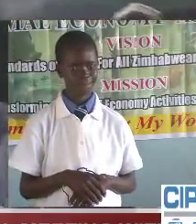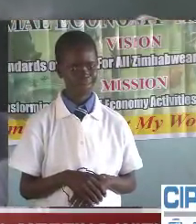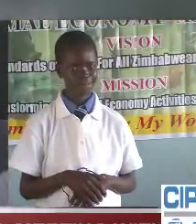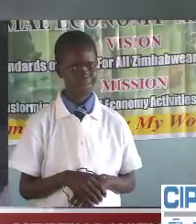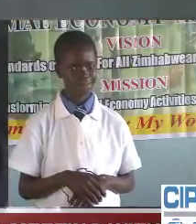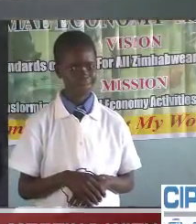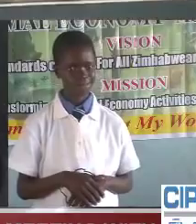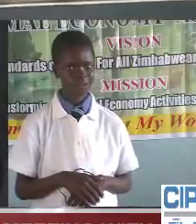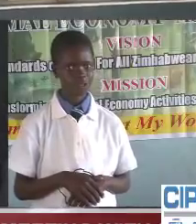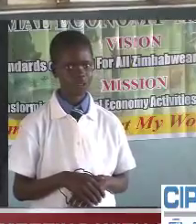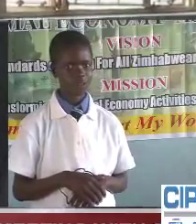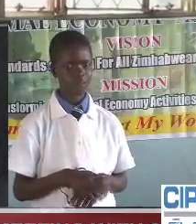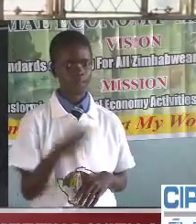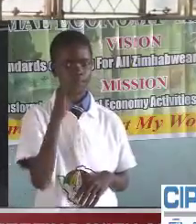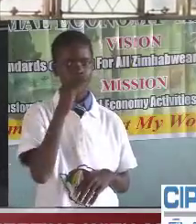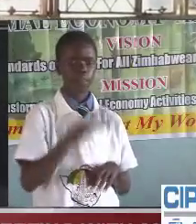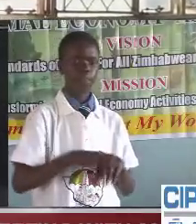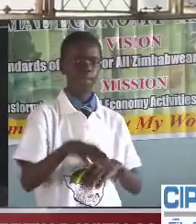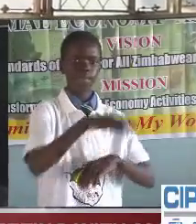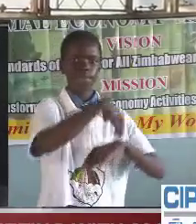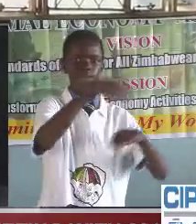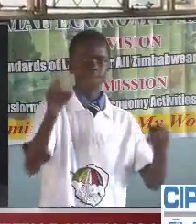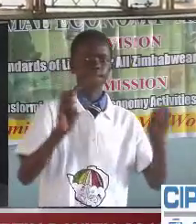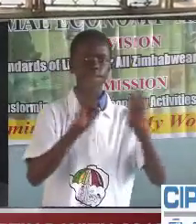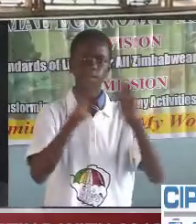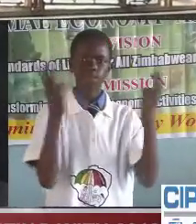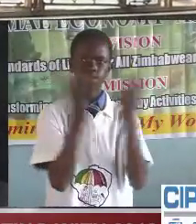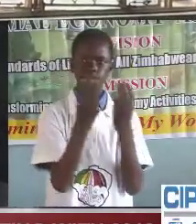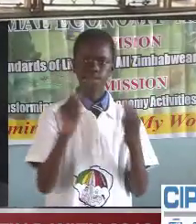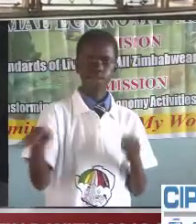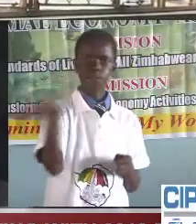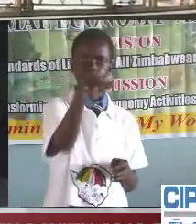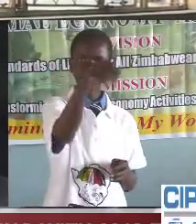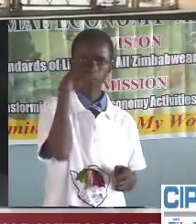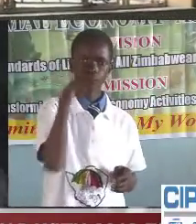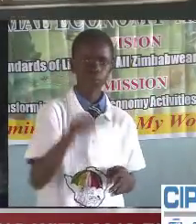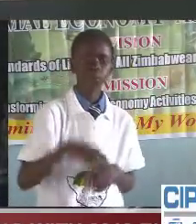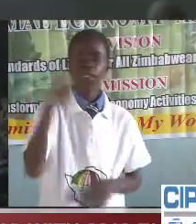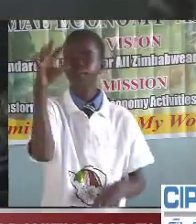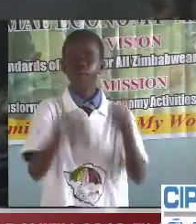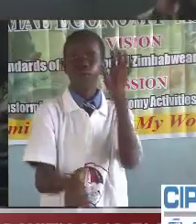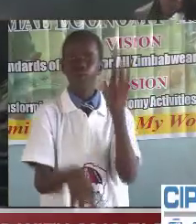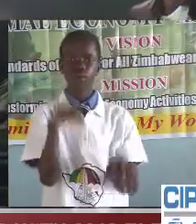tichitarisa ike zvino nyika yedu tava namakore